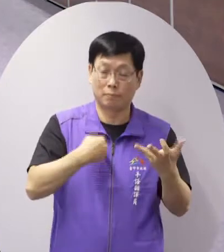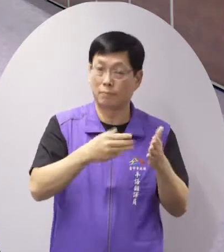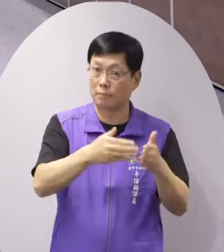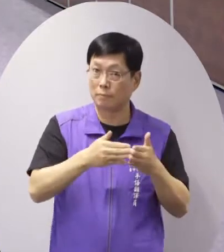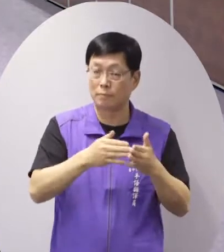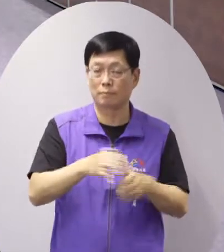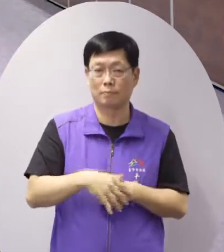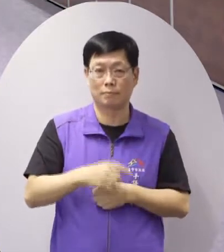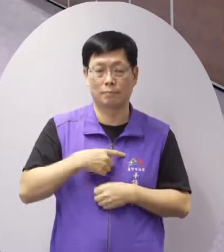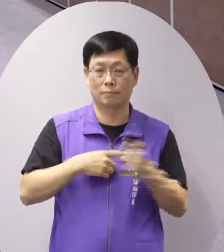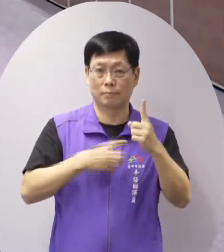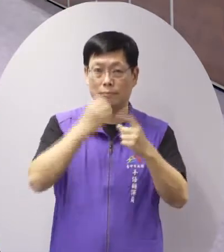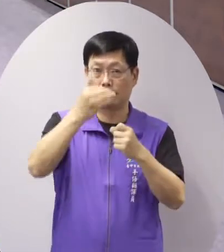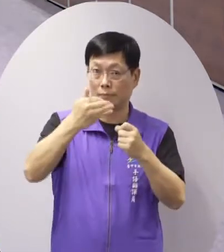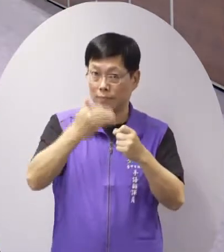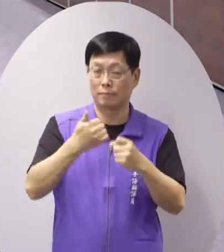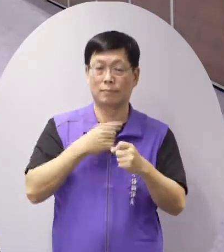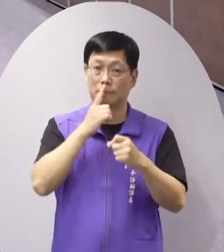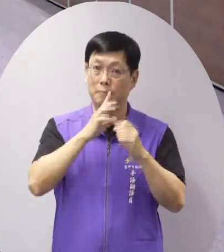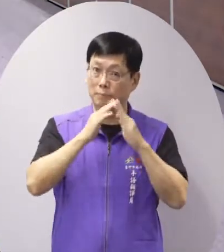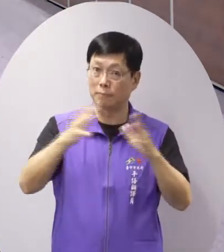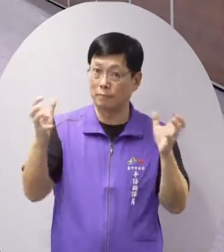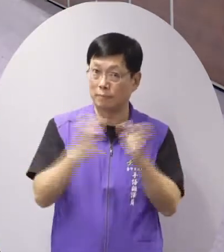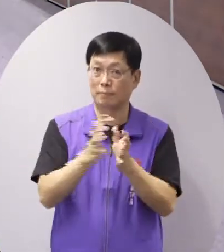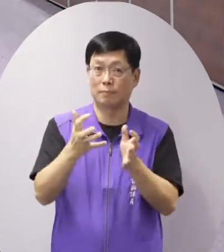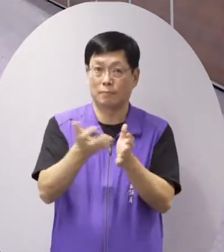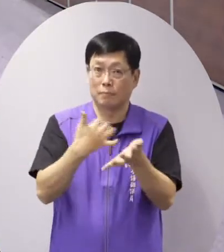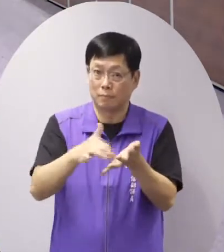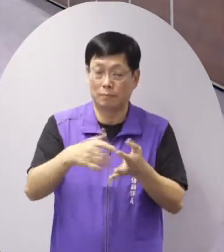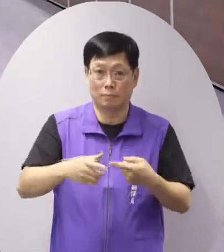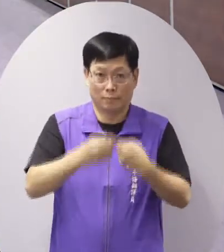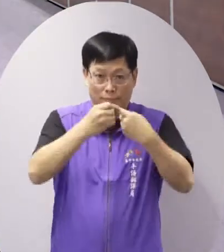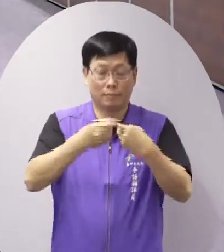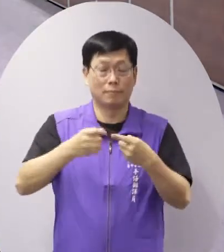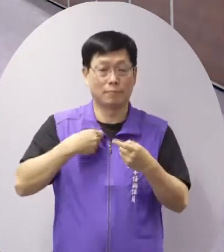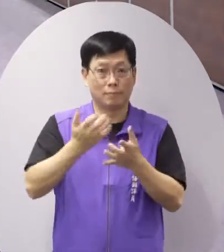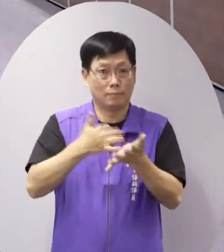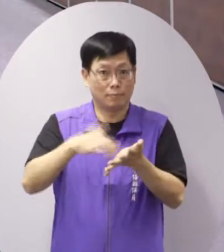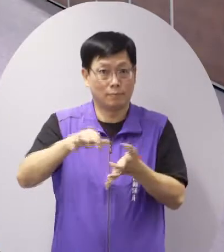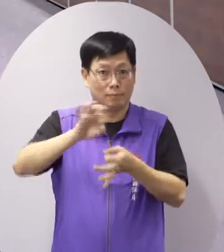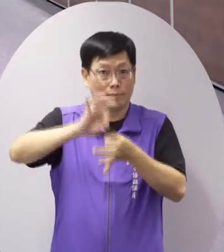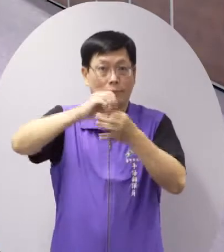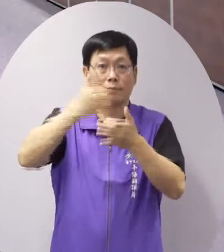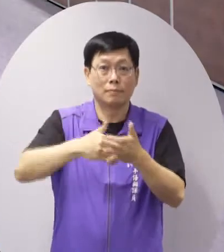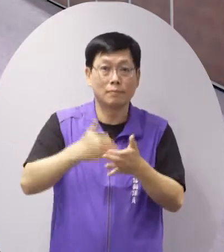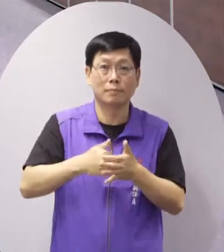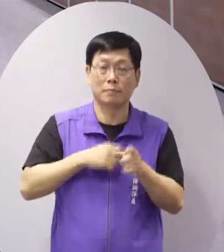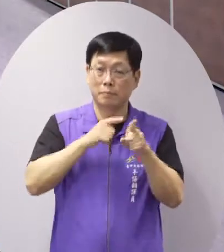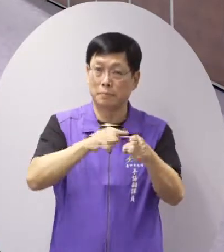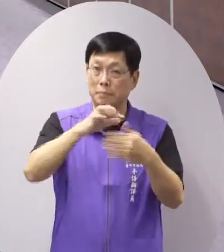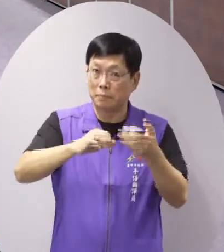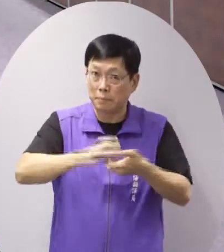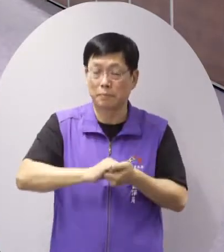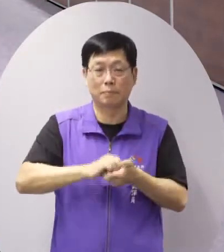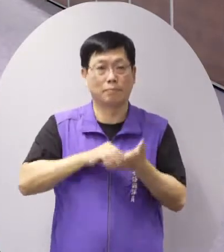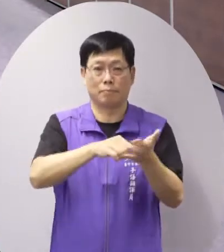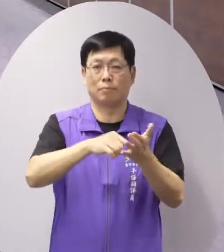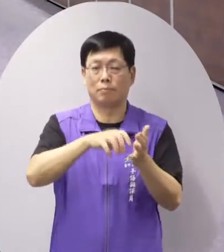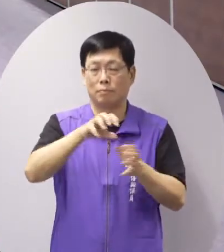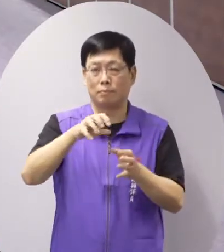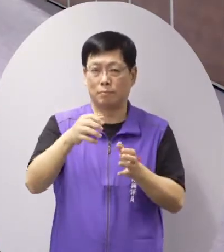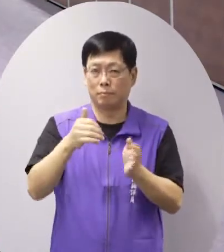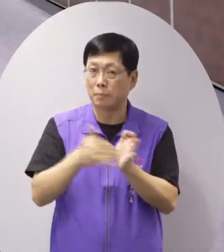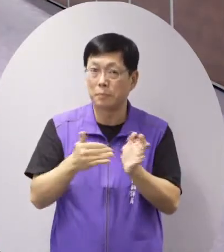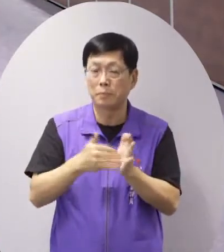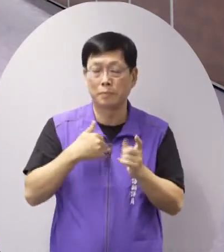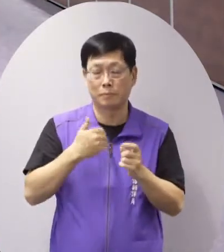需，本市109年度总预算第一次追加减预算案，已依相关规定汇编完竣，敬请审